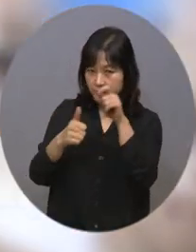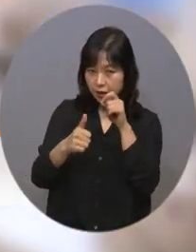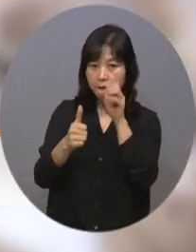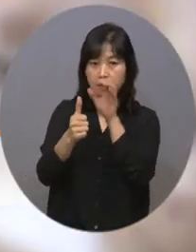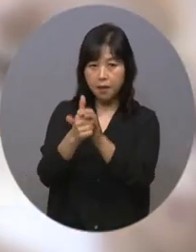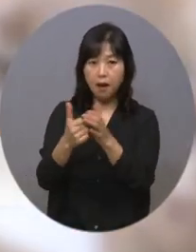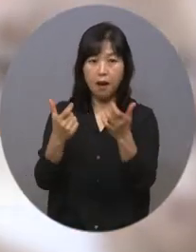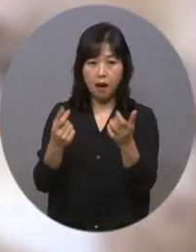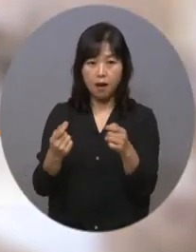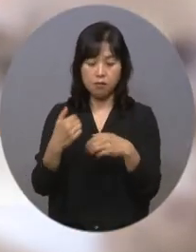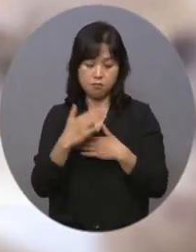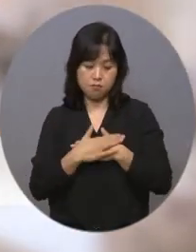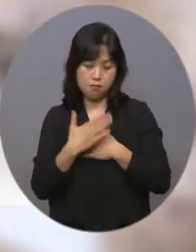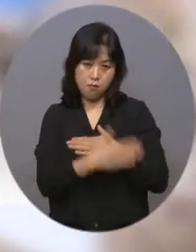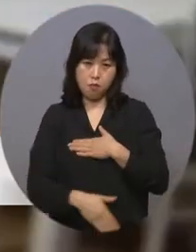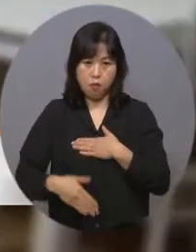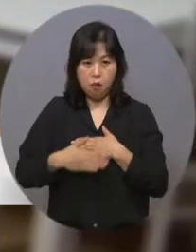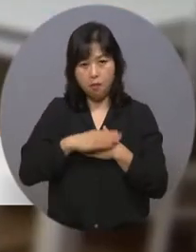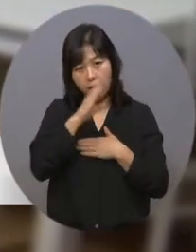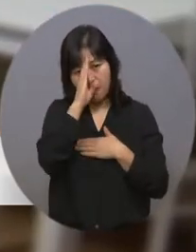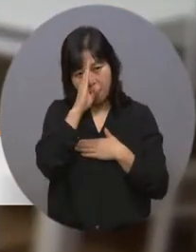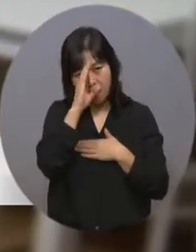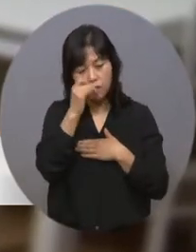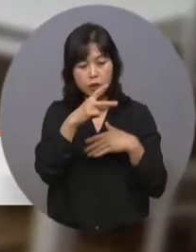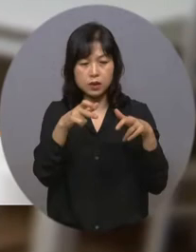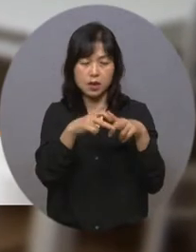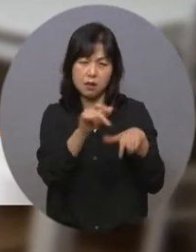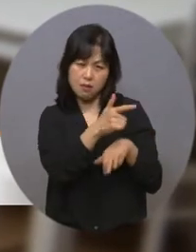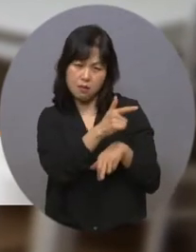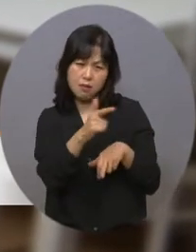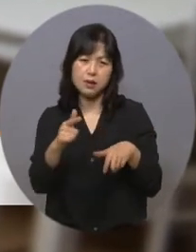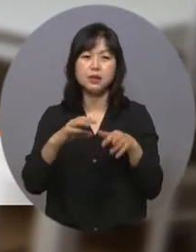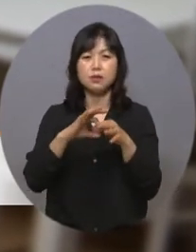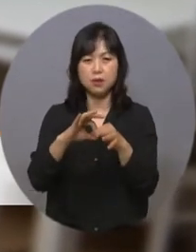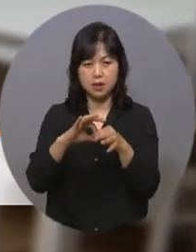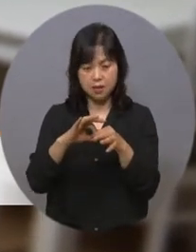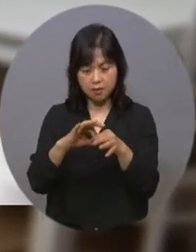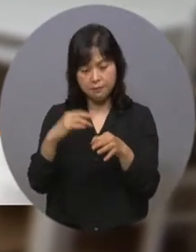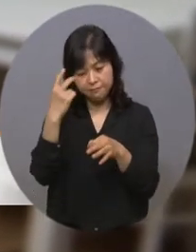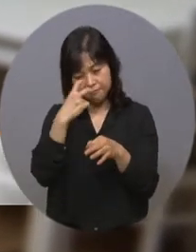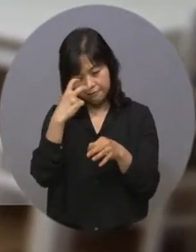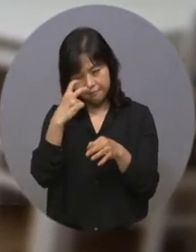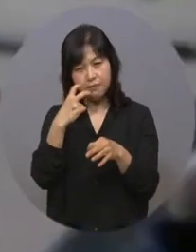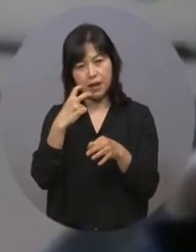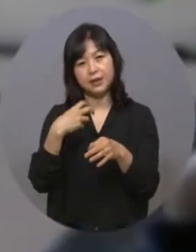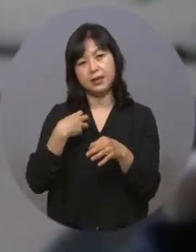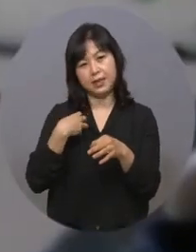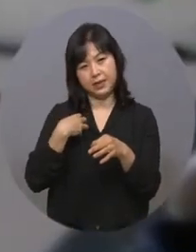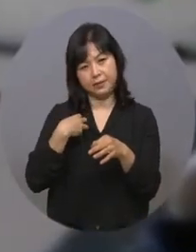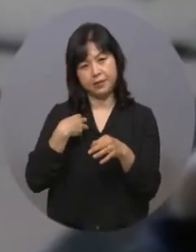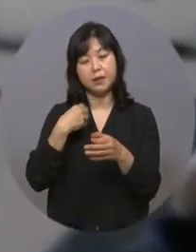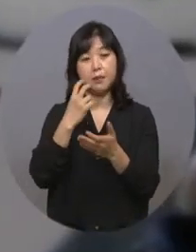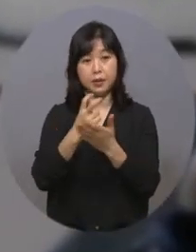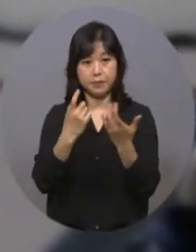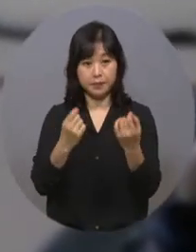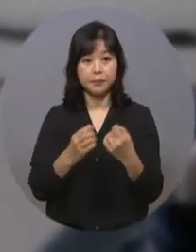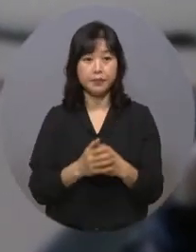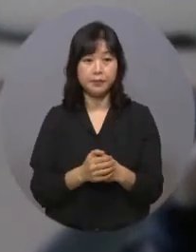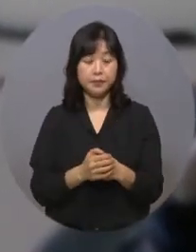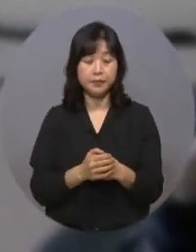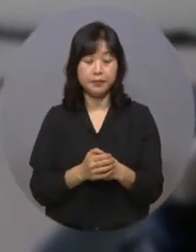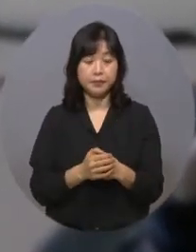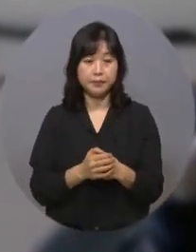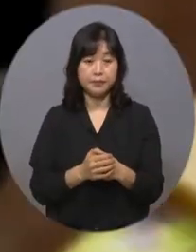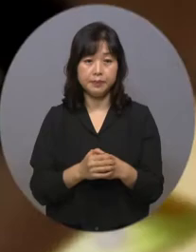만성 질환과 장애 등 건강 문제 전반을 지속적으로 관리 받는 제도입니다 이를 통해 대상자는